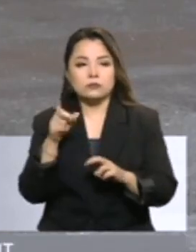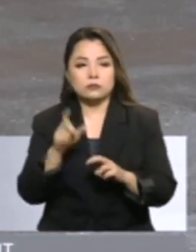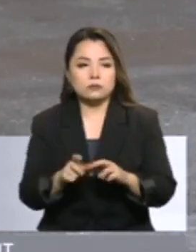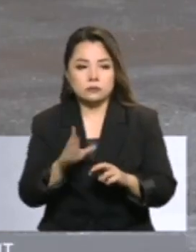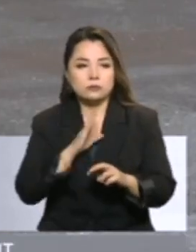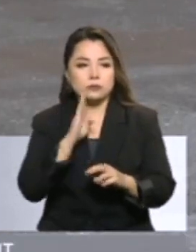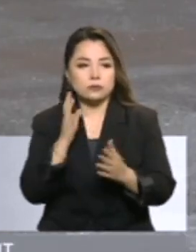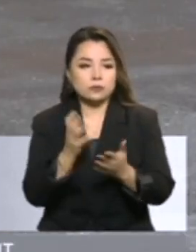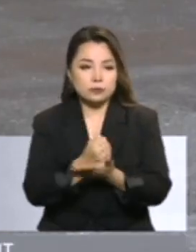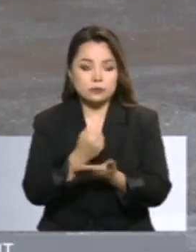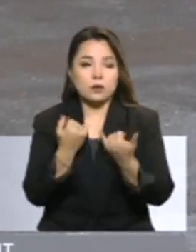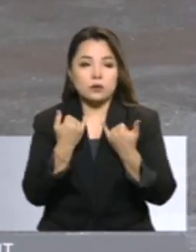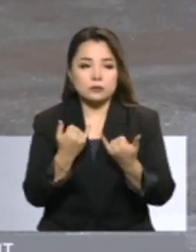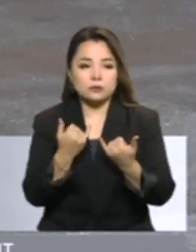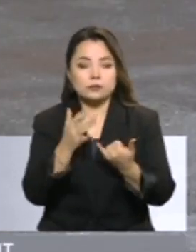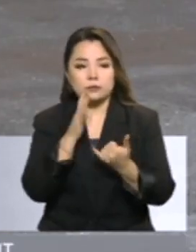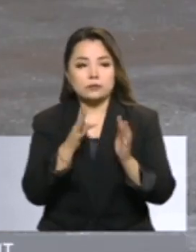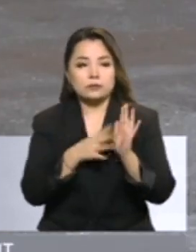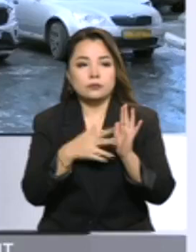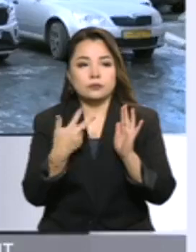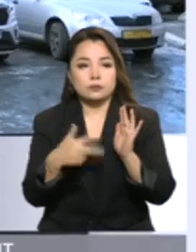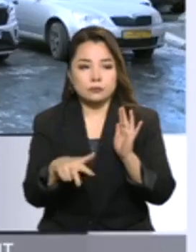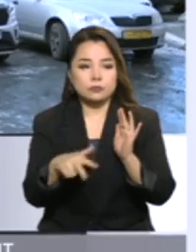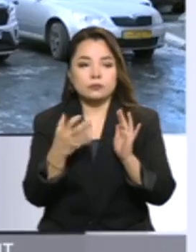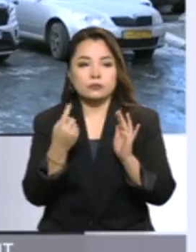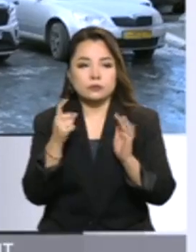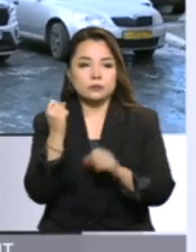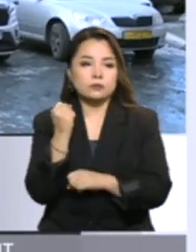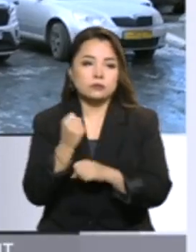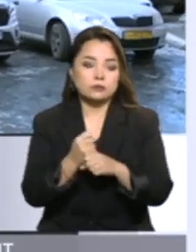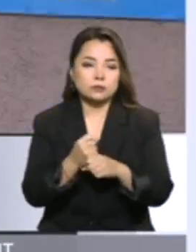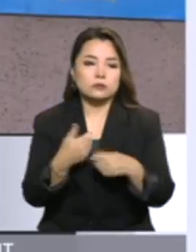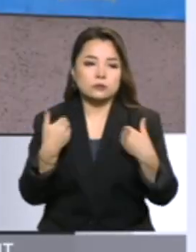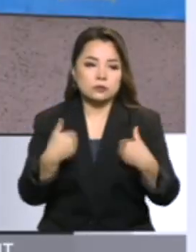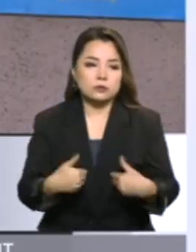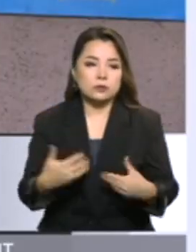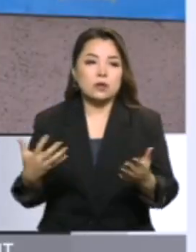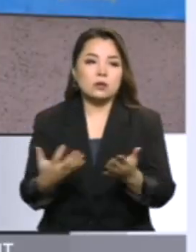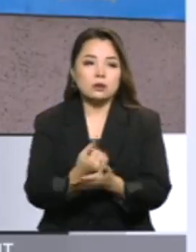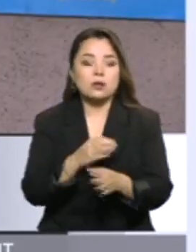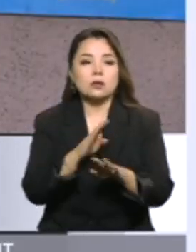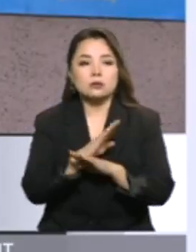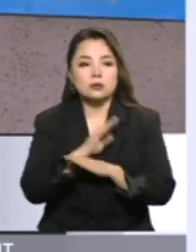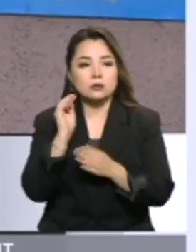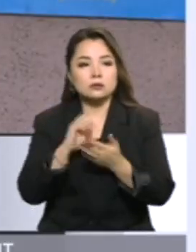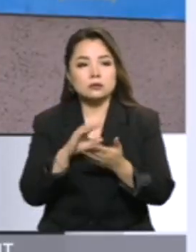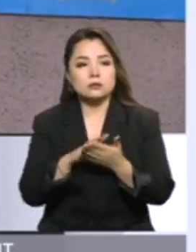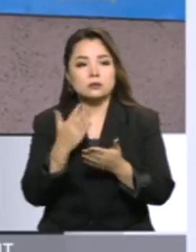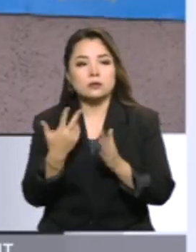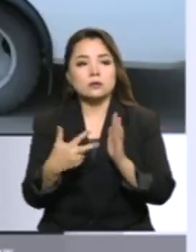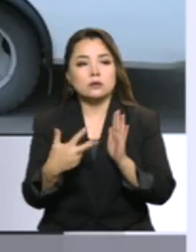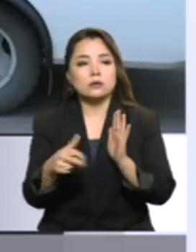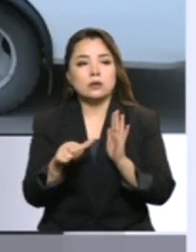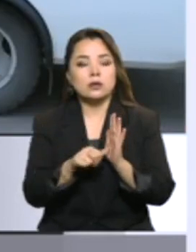еді. Енді міне жаңа тауыздардан аса тағы бір кеншінің денесі табылды. Соныменен қайтыс болғандар саны